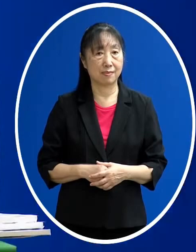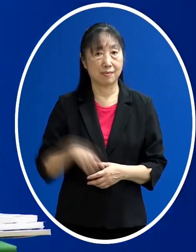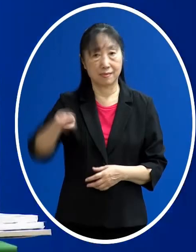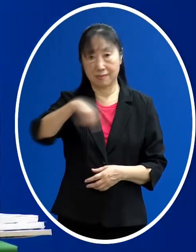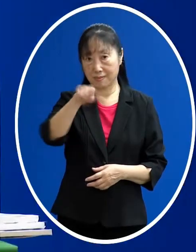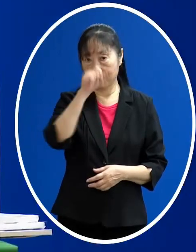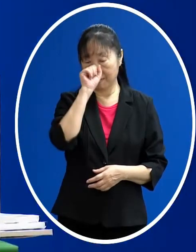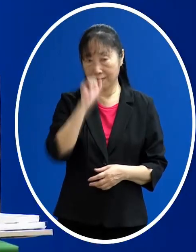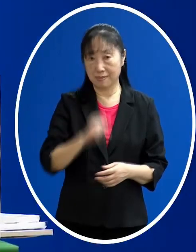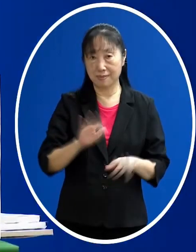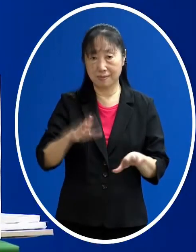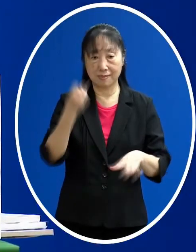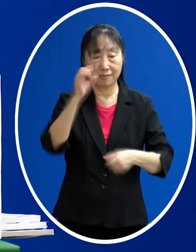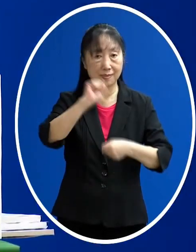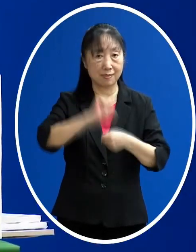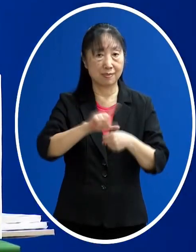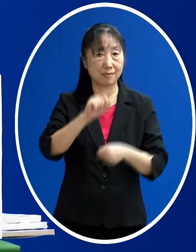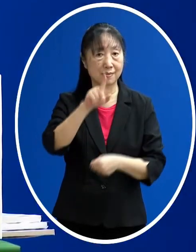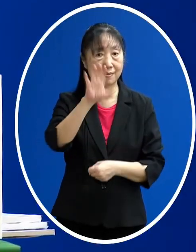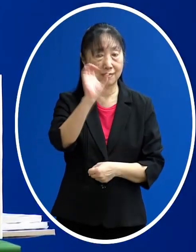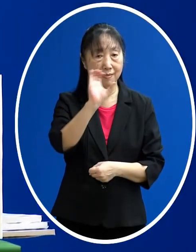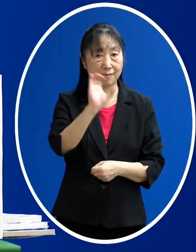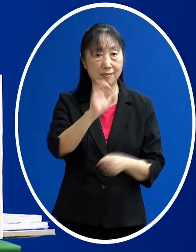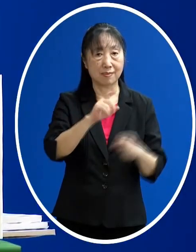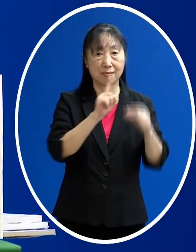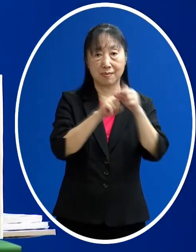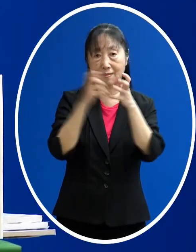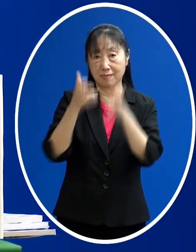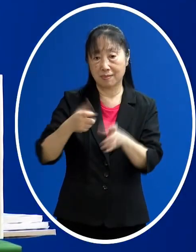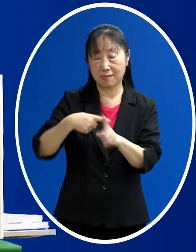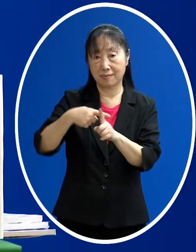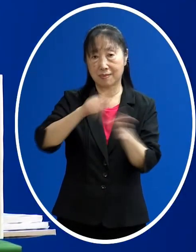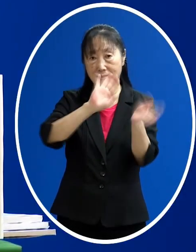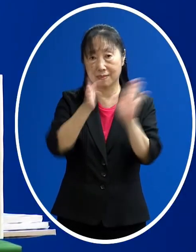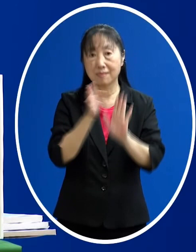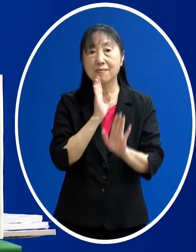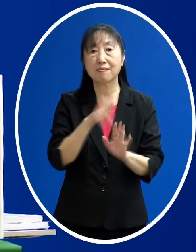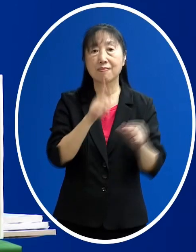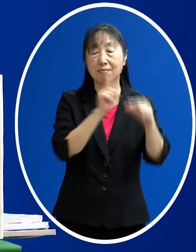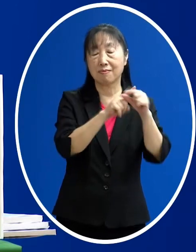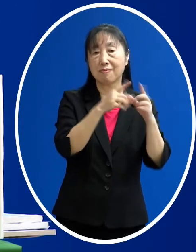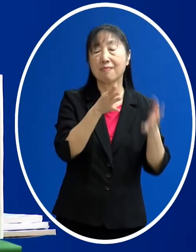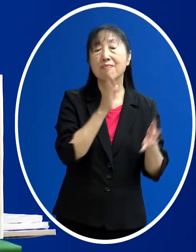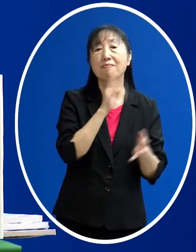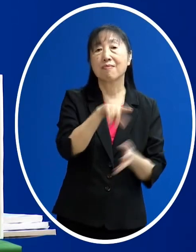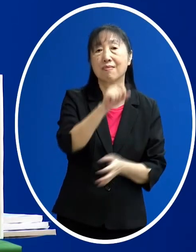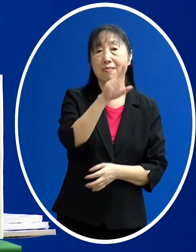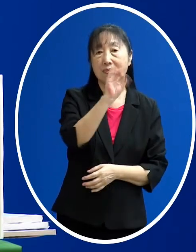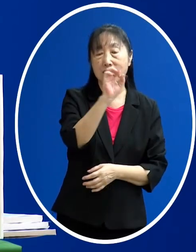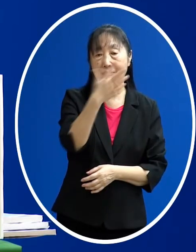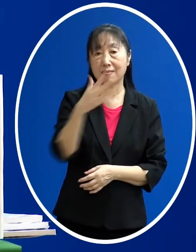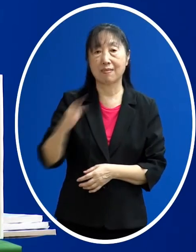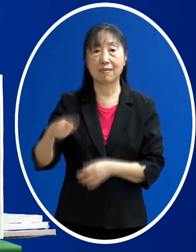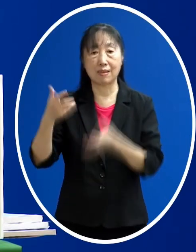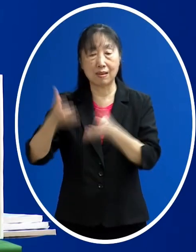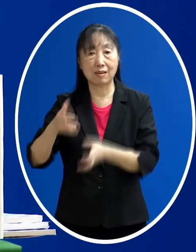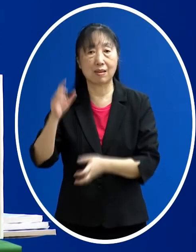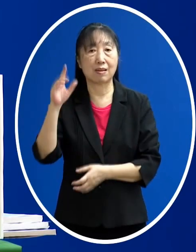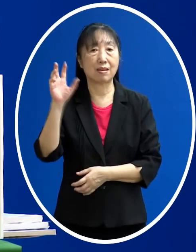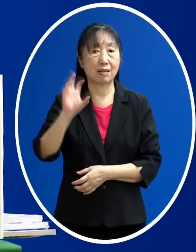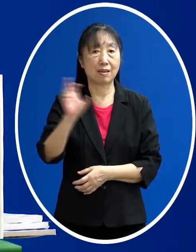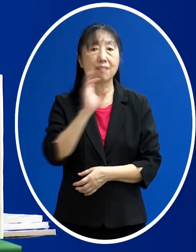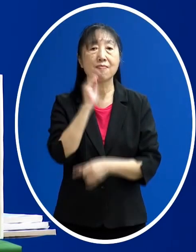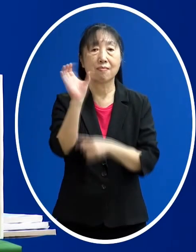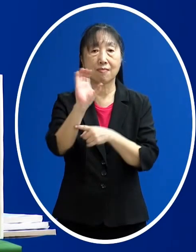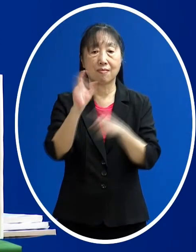好，大家好。那今天新增190例的中重症的个案，其中中症是108例，重症82例，另外有90